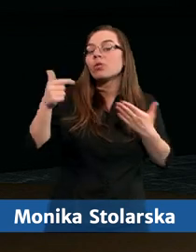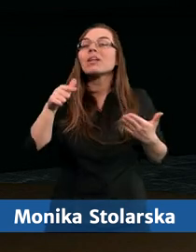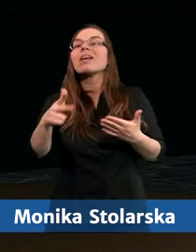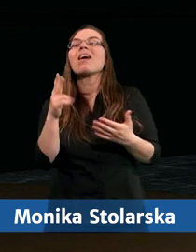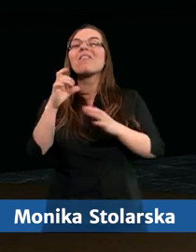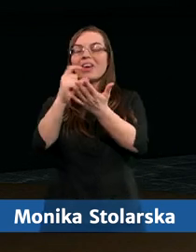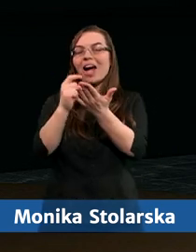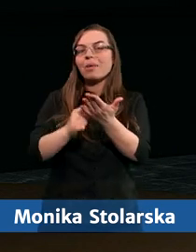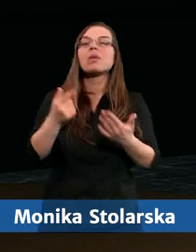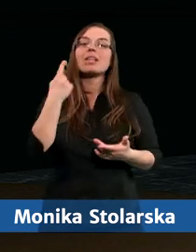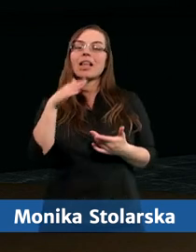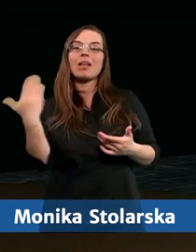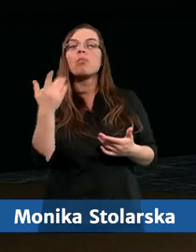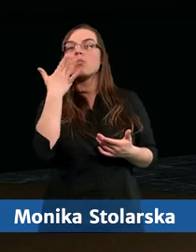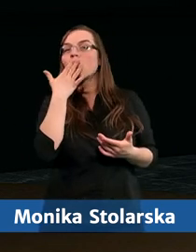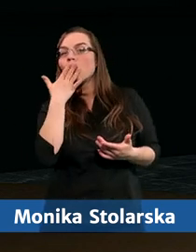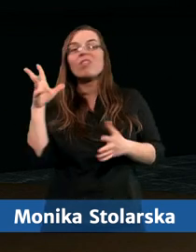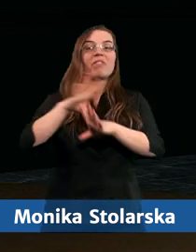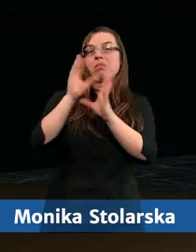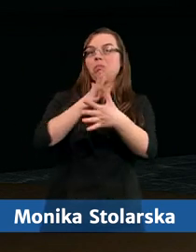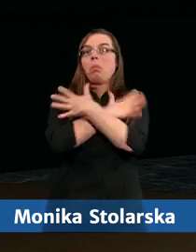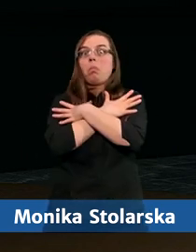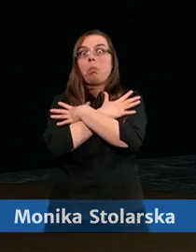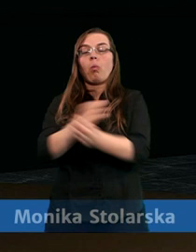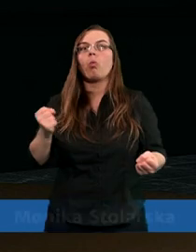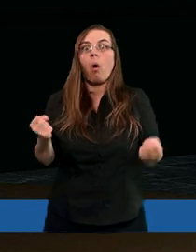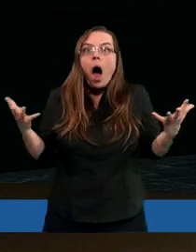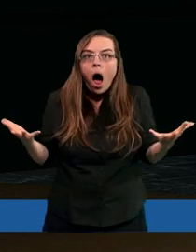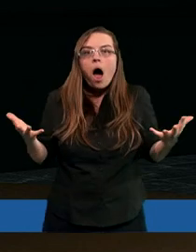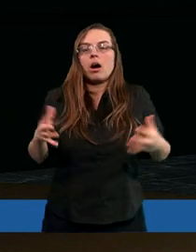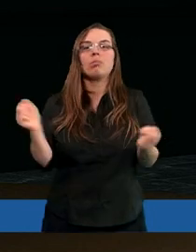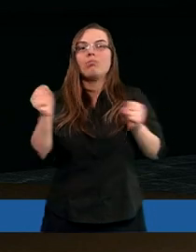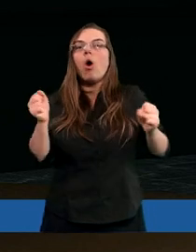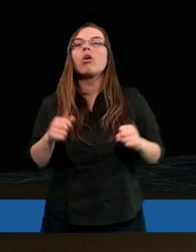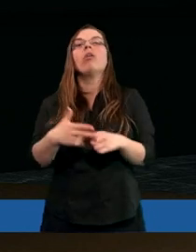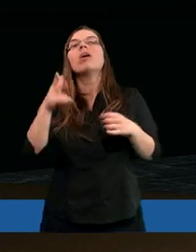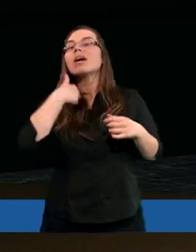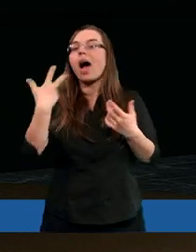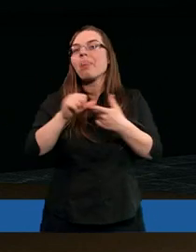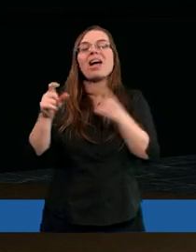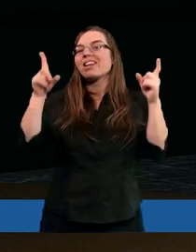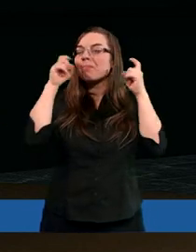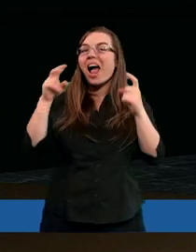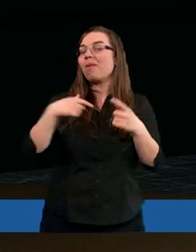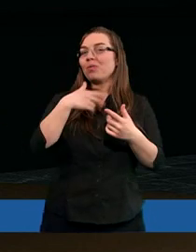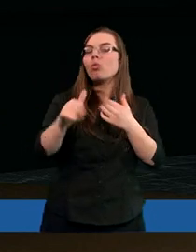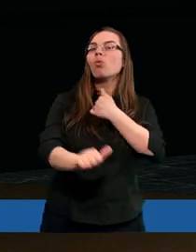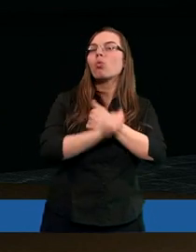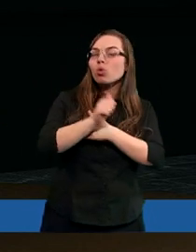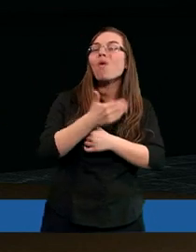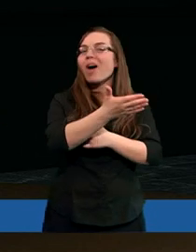ten fragment w pewnej chwili mówi, że wszyscy są przerażeni, przestraszeni. Pan Jezus mówi, nie lękajcie się, nie jestem zjawą. I aby to